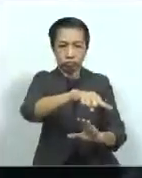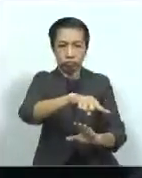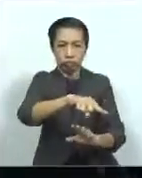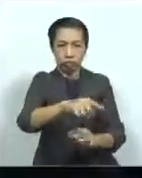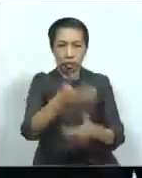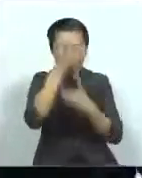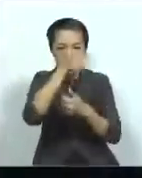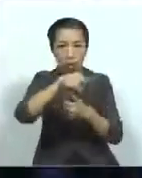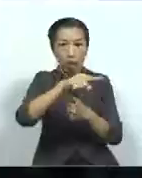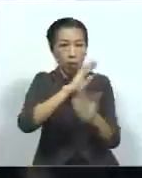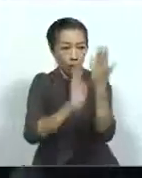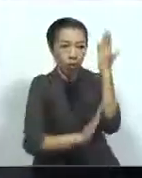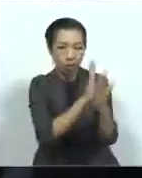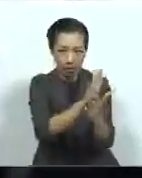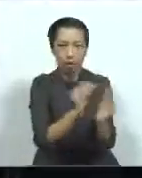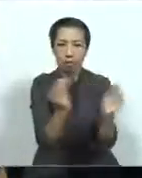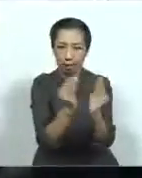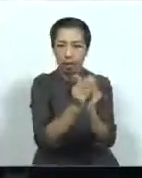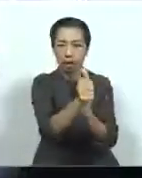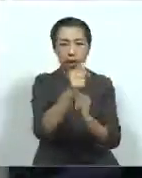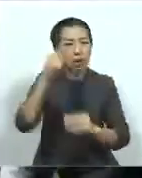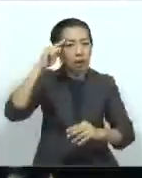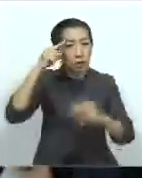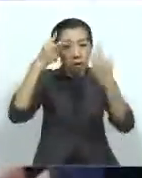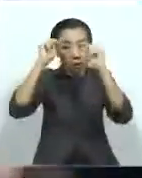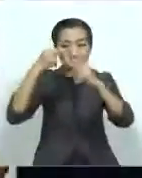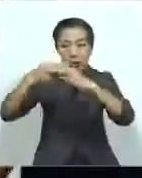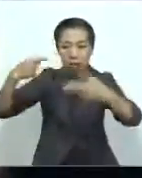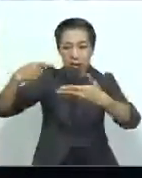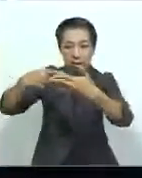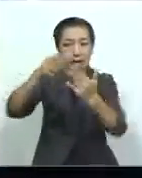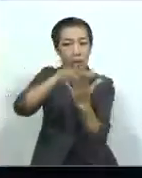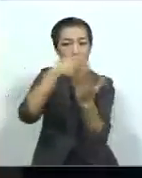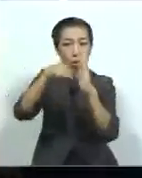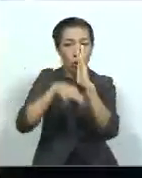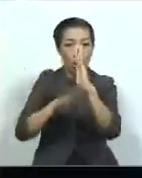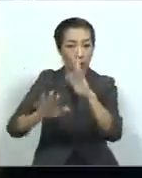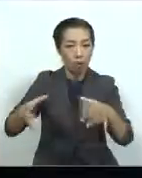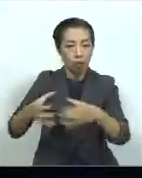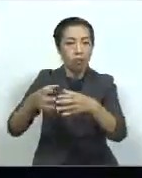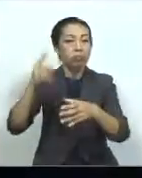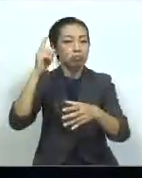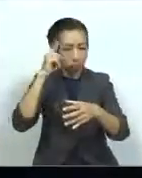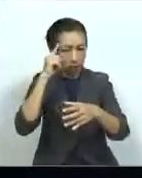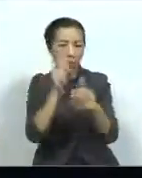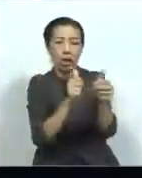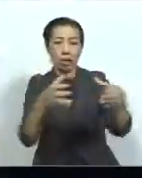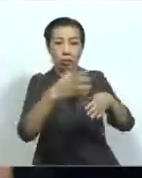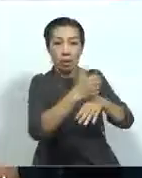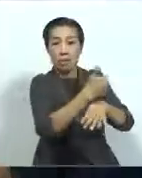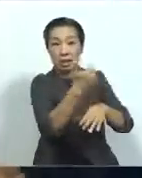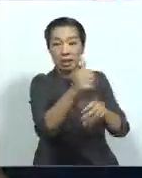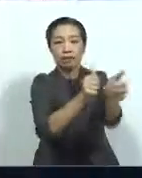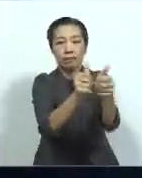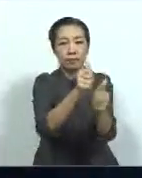คะแนนนิยมของพรรคทั่วประเทศมั่นใจในรายชื่อของนายกรัฐมนตรีแล้วก็นโยบายของพรรคนะคะที่สามารถแข่งขันได้กับทุกพรรคการ